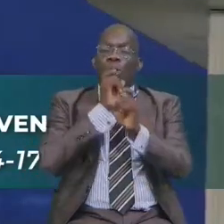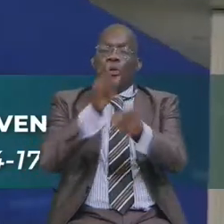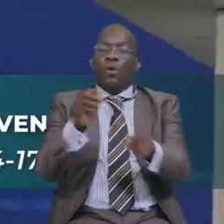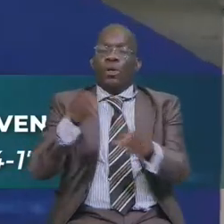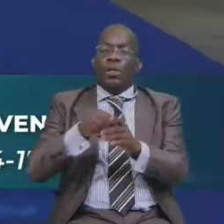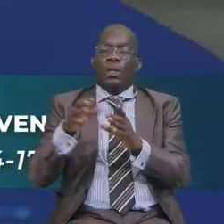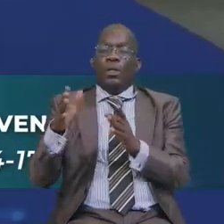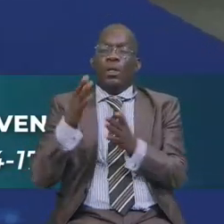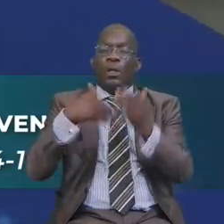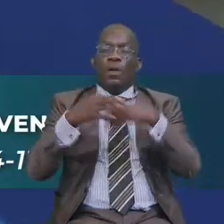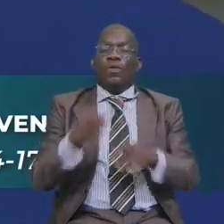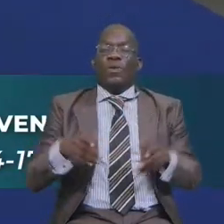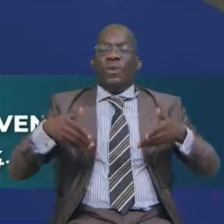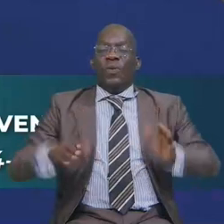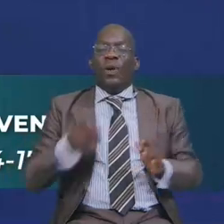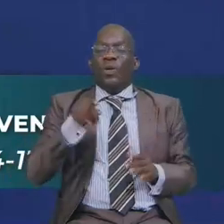Pendant que vous êtes ici bas,